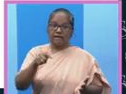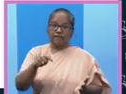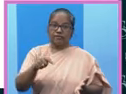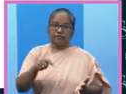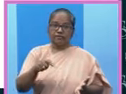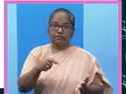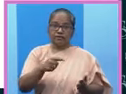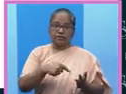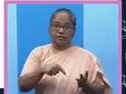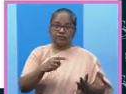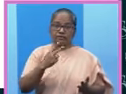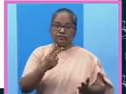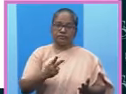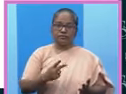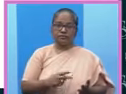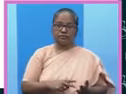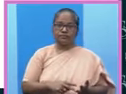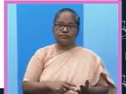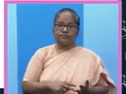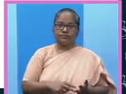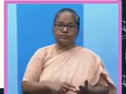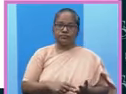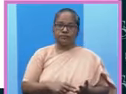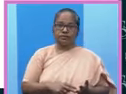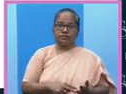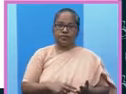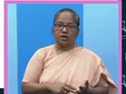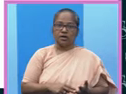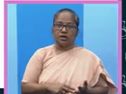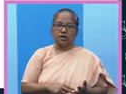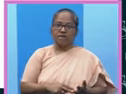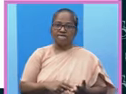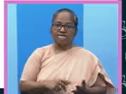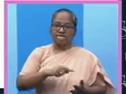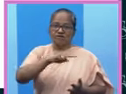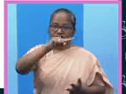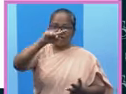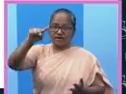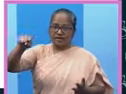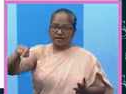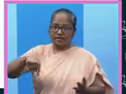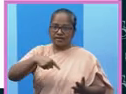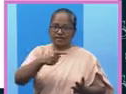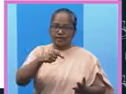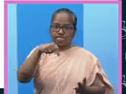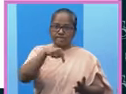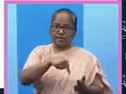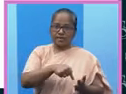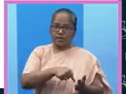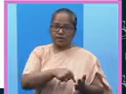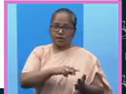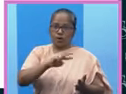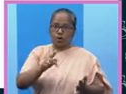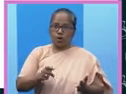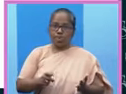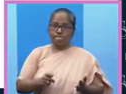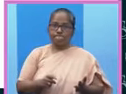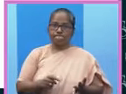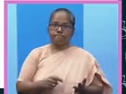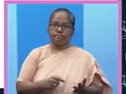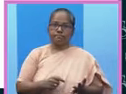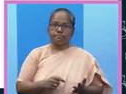கோணம் தெரிஞ்சிருக்கணும் இல்லையா? அது தெளிவாக தெரிஞ்சிருக்கணும். அதாவது இது அடிப்படை, வட்டத்தின் மைய கோணம்.